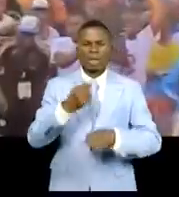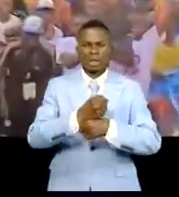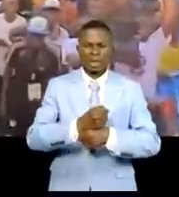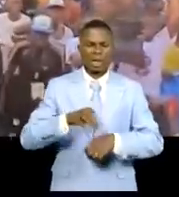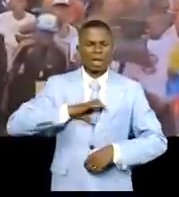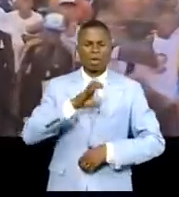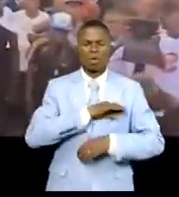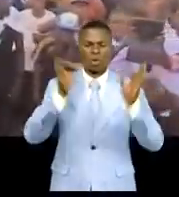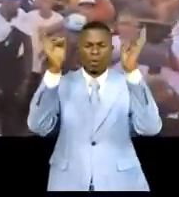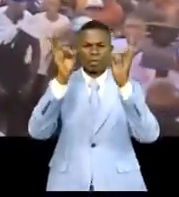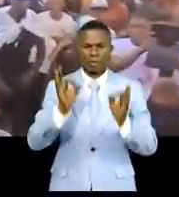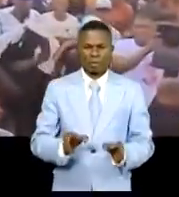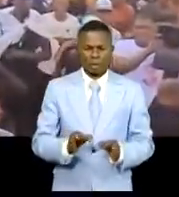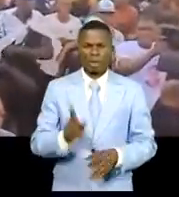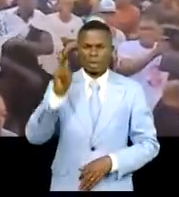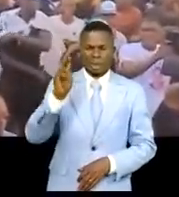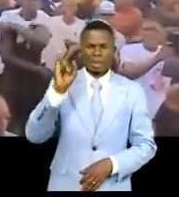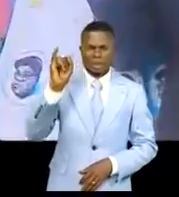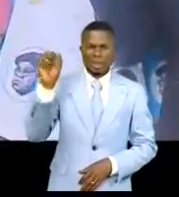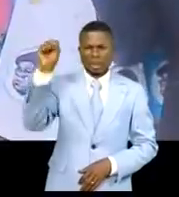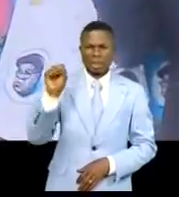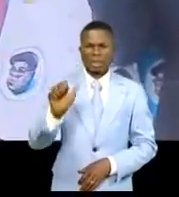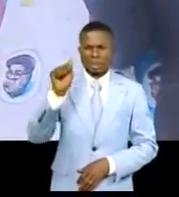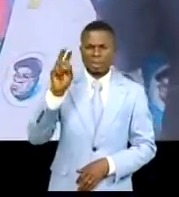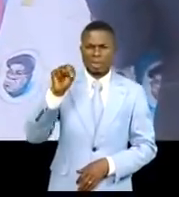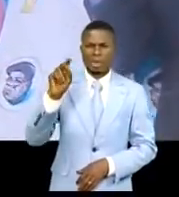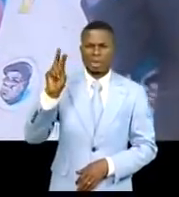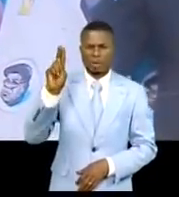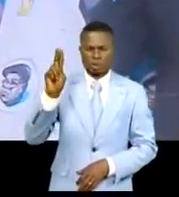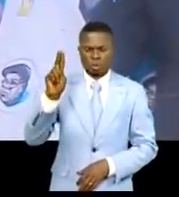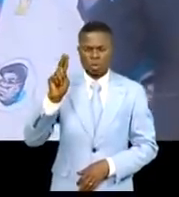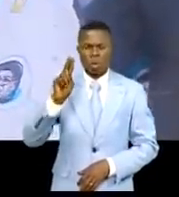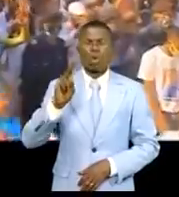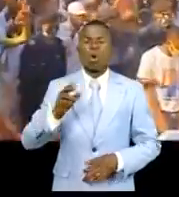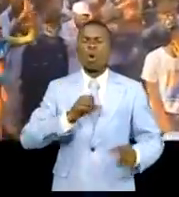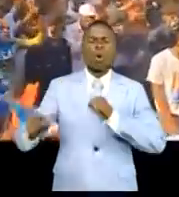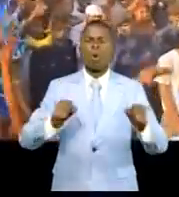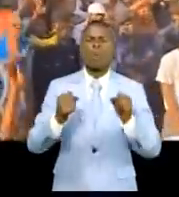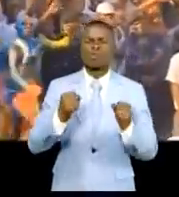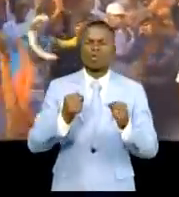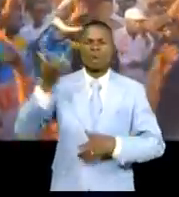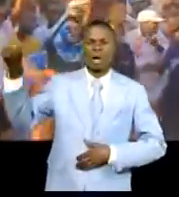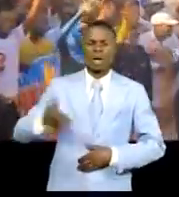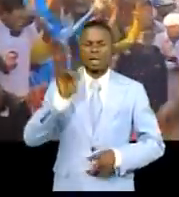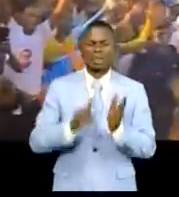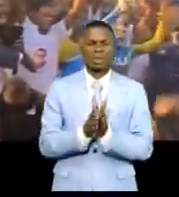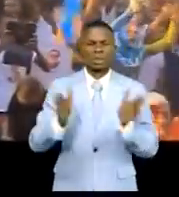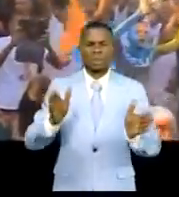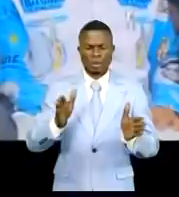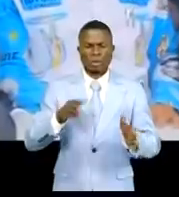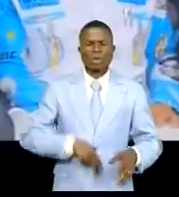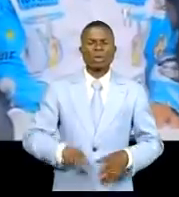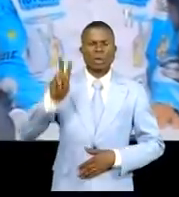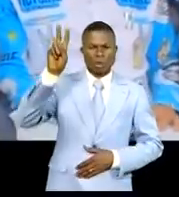comités fédéraux. Kisantu était en ébullition totale ce samedi 17 avril pour accueillir le secrétaire général du parti